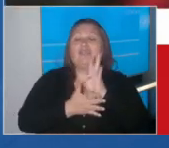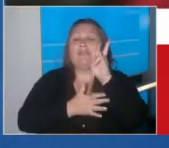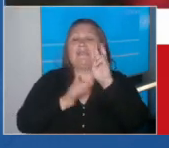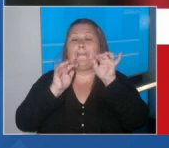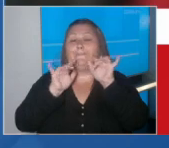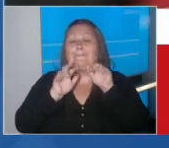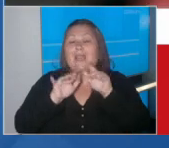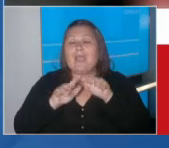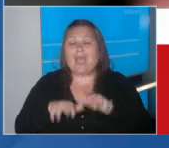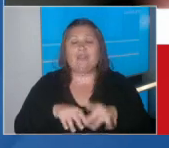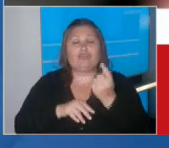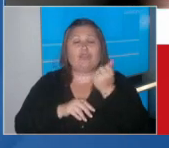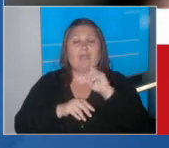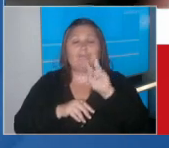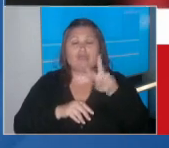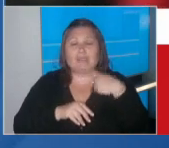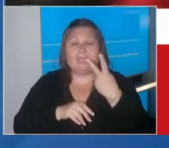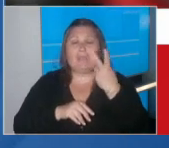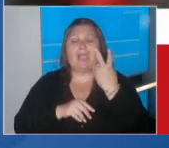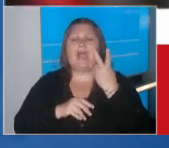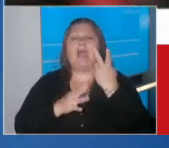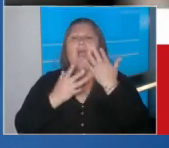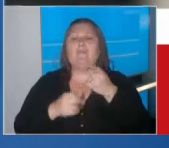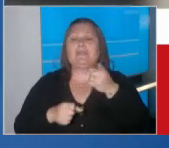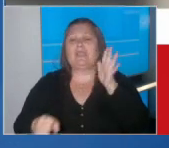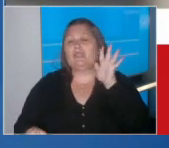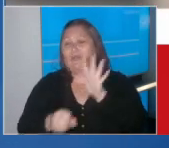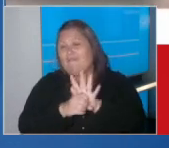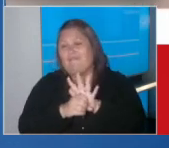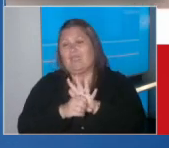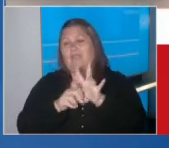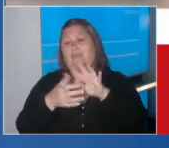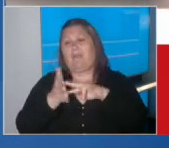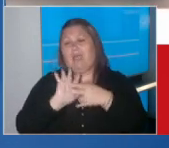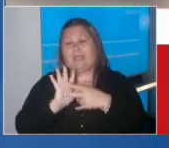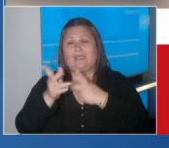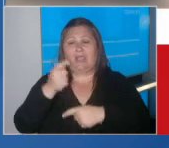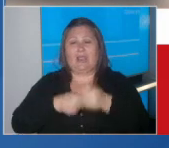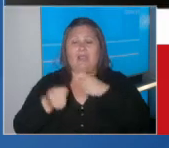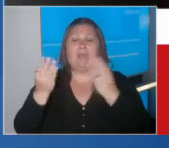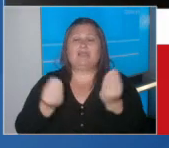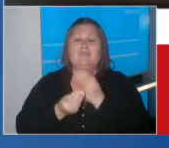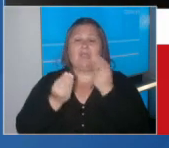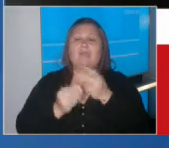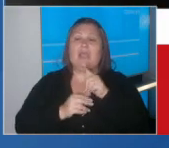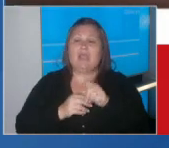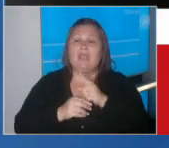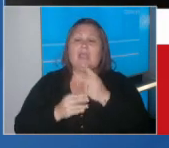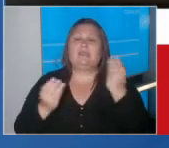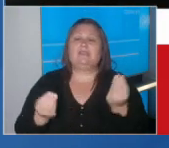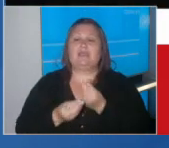10 ל-12 מיליארד שקל בשנתיים, כמה שזה דופק את המערכת הכלכלית. הדברים האלה זה